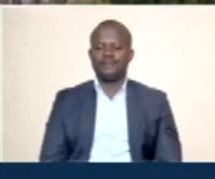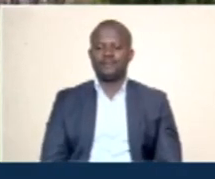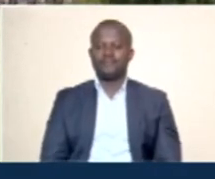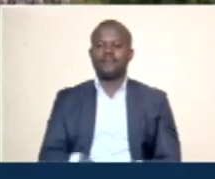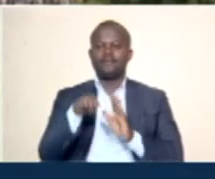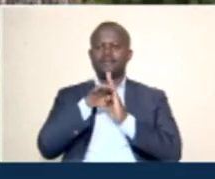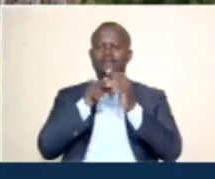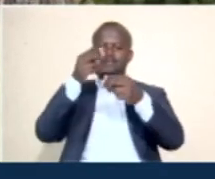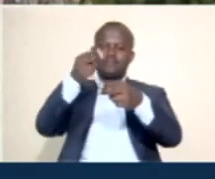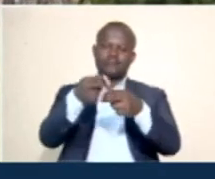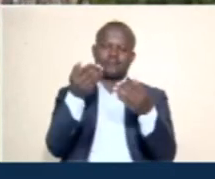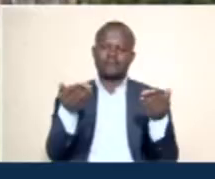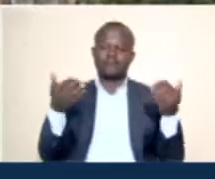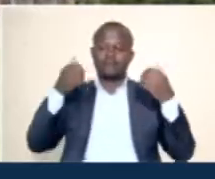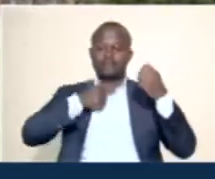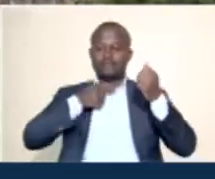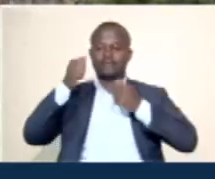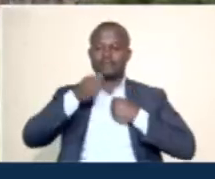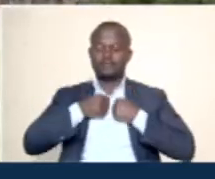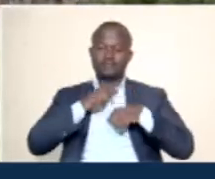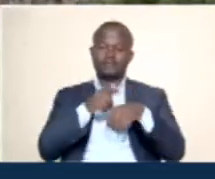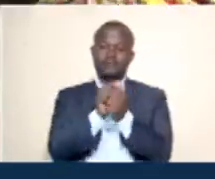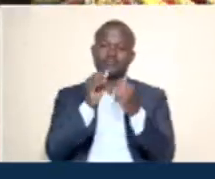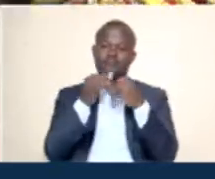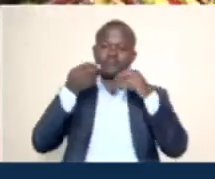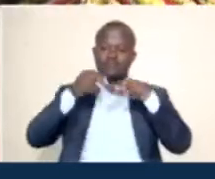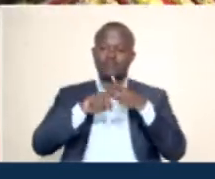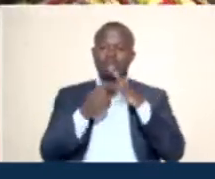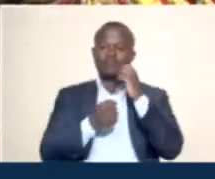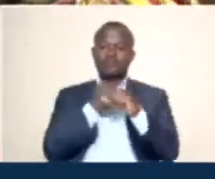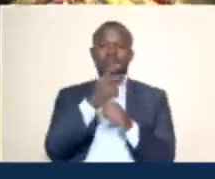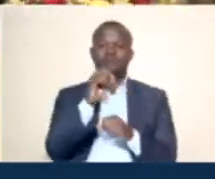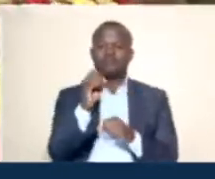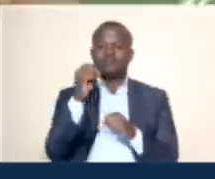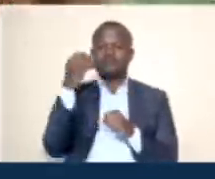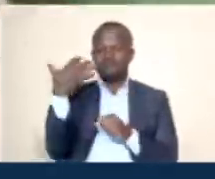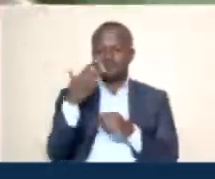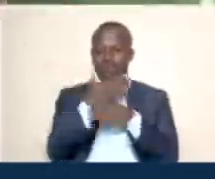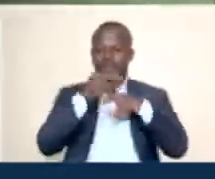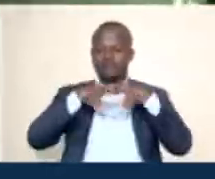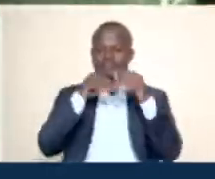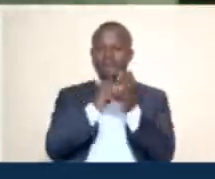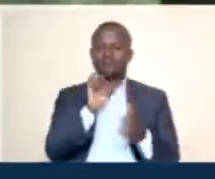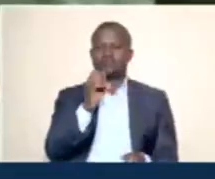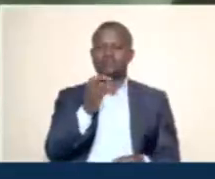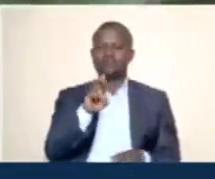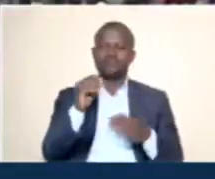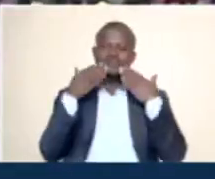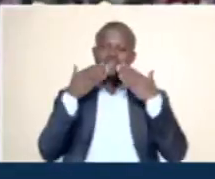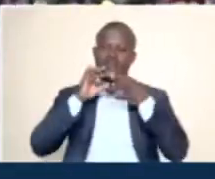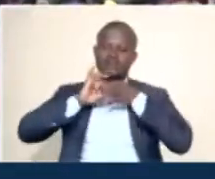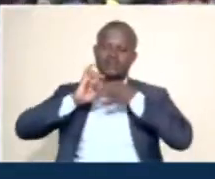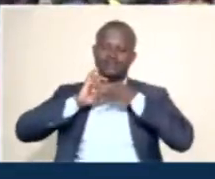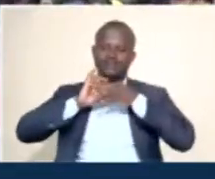Muri gahunda yo kwita izina abana b'ingagi 20 ku nshuro ya 18 y'uwo muhango watangiye muri 2005, Minisitiri w'Intebe Dr. Edward Ngirente yashimiye ufatanye